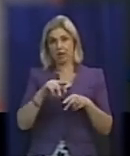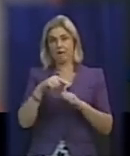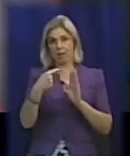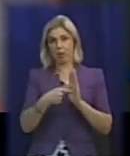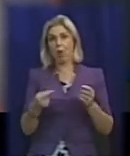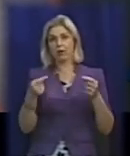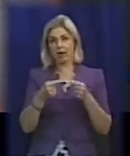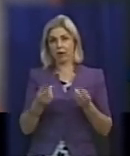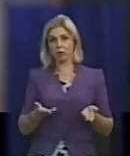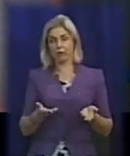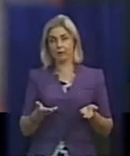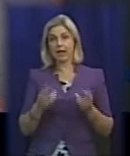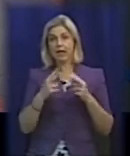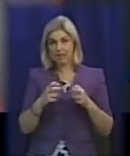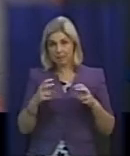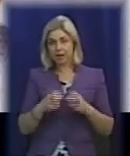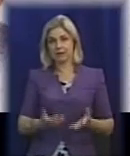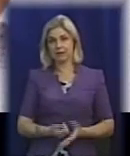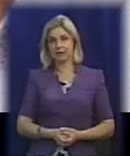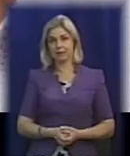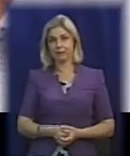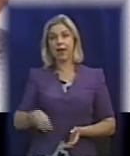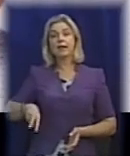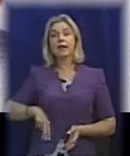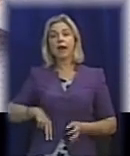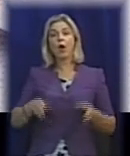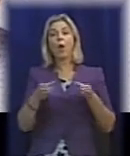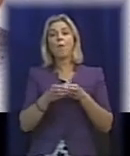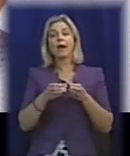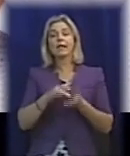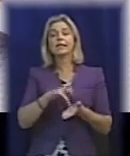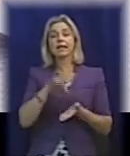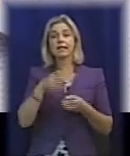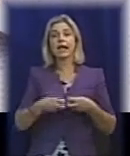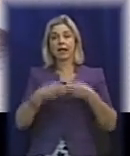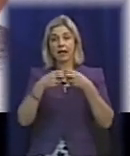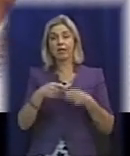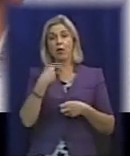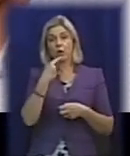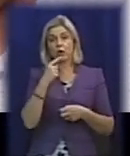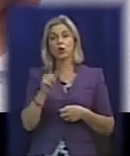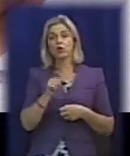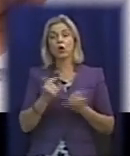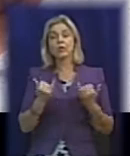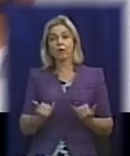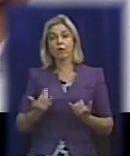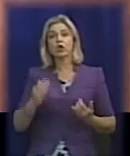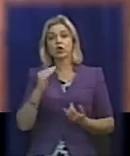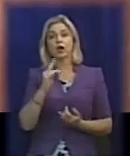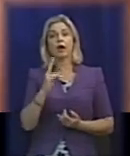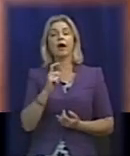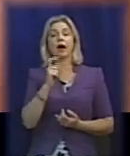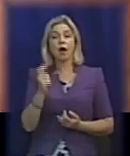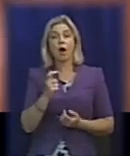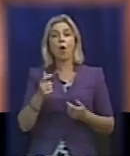конкретно, розберіться. Директор компанії «Центрліфту» Сергій Швець говорить, на сьогодні житлово-комунальне